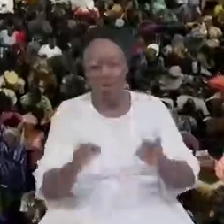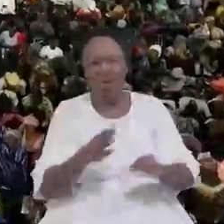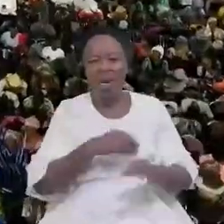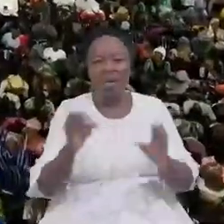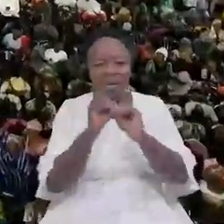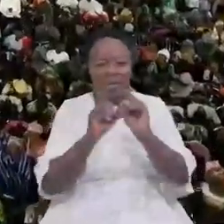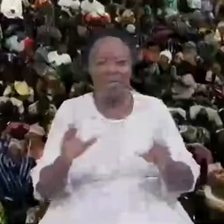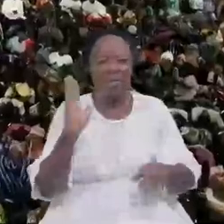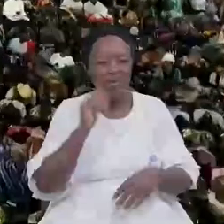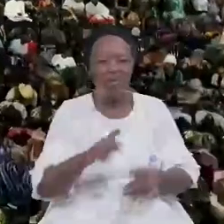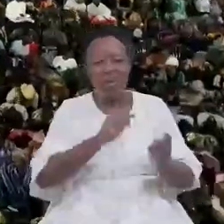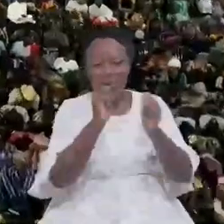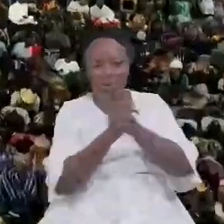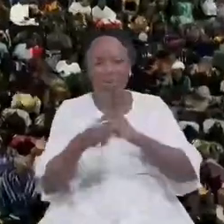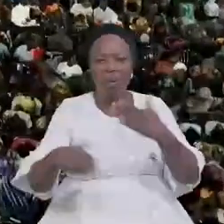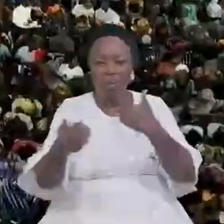rien